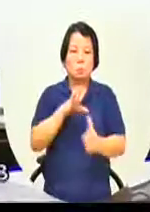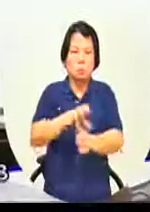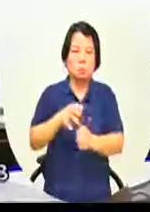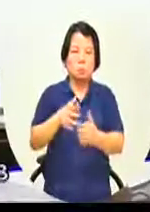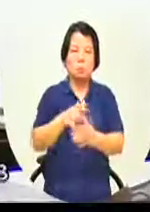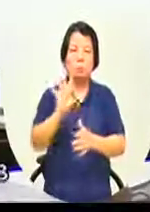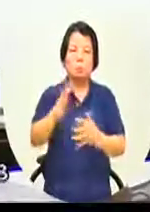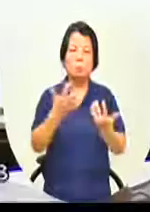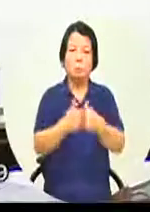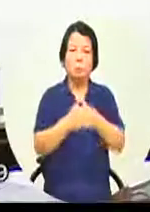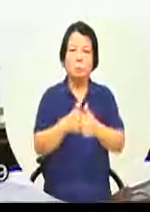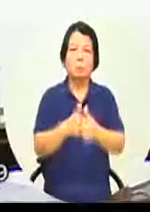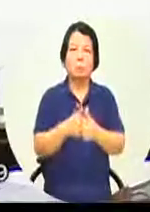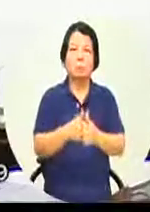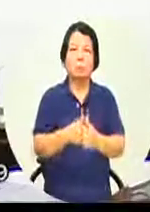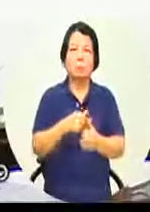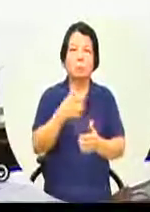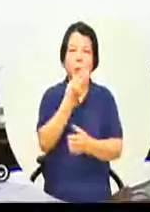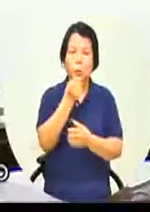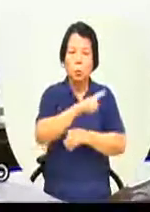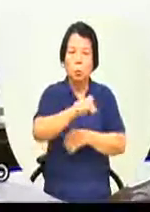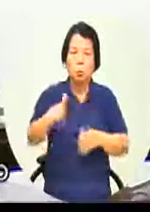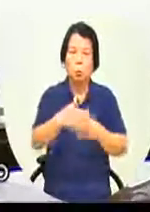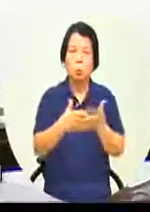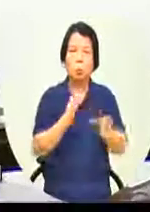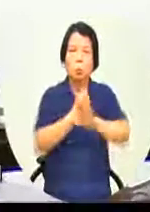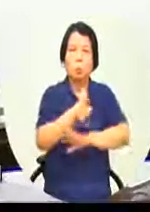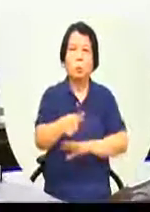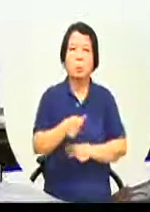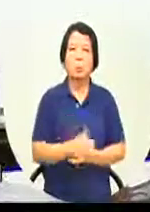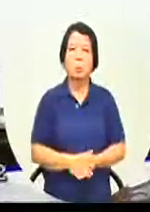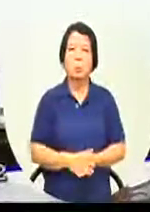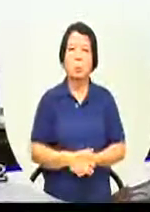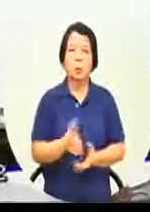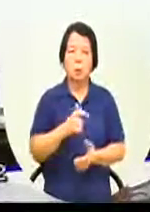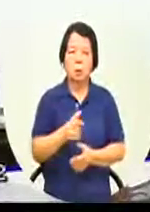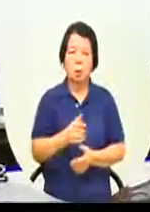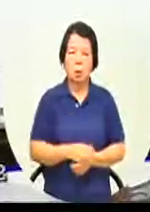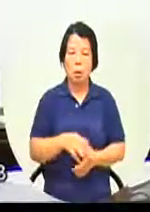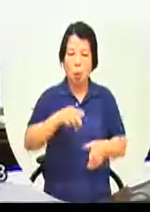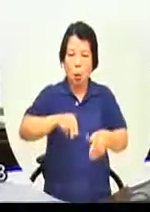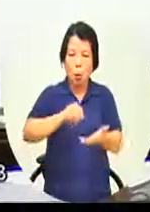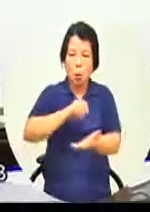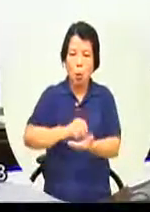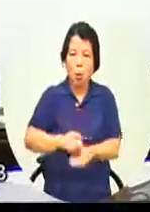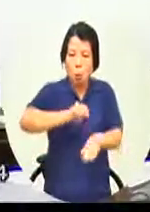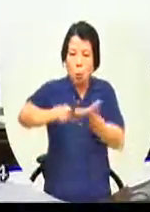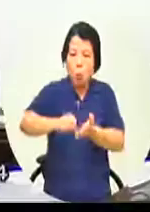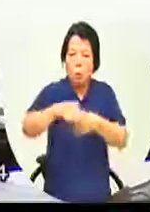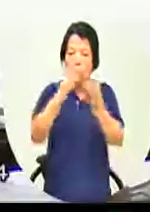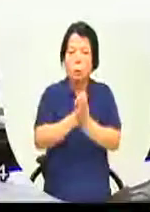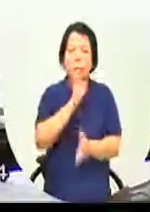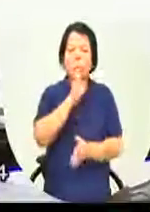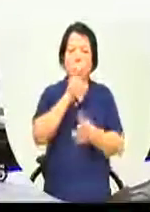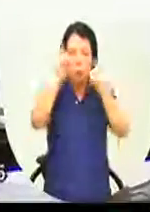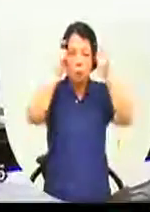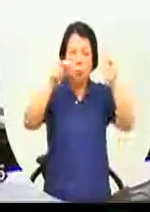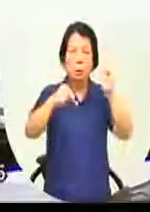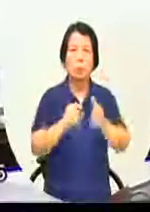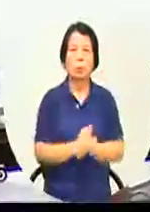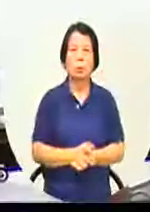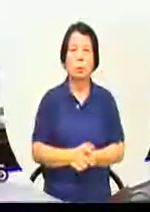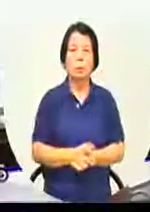食材，结果他所招标的是来自我们高雄呢，可是我们自己很多都没